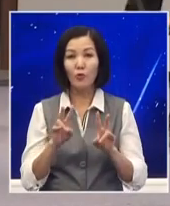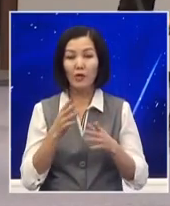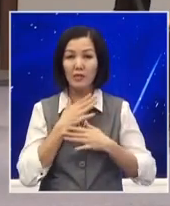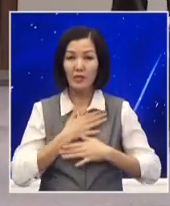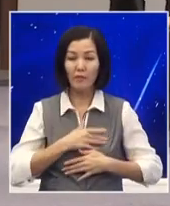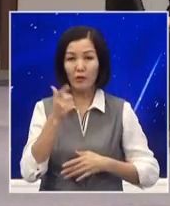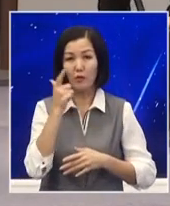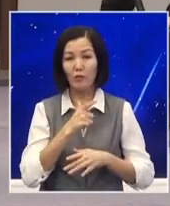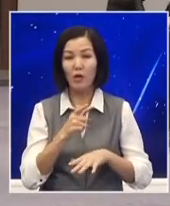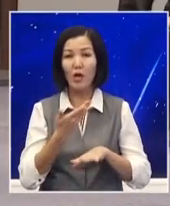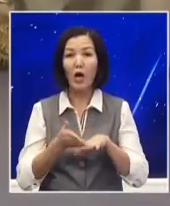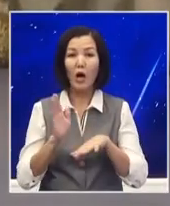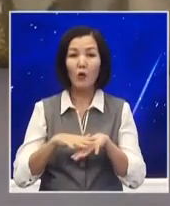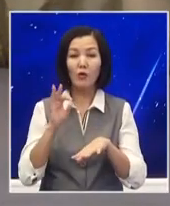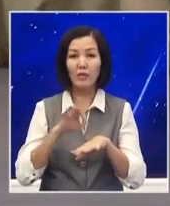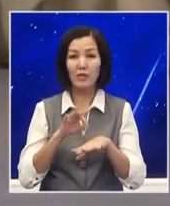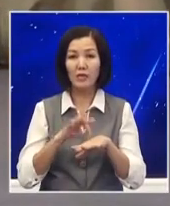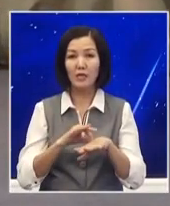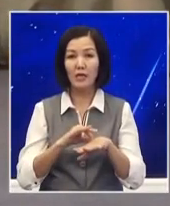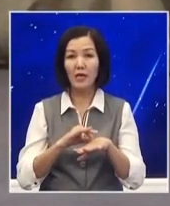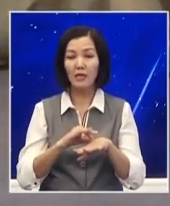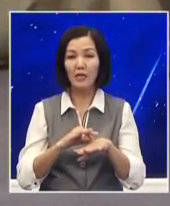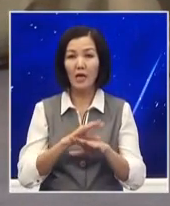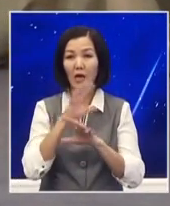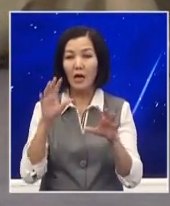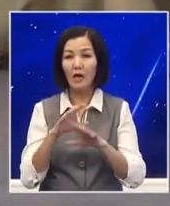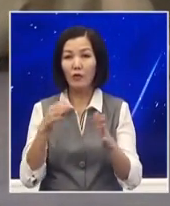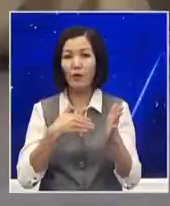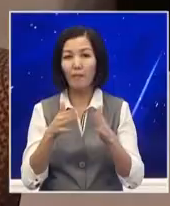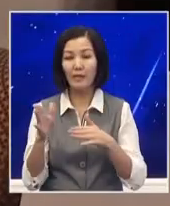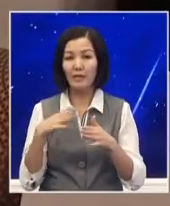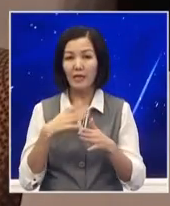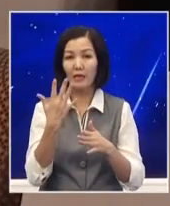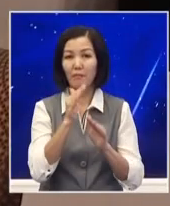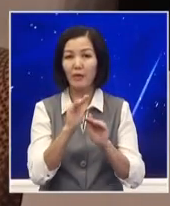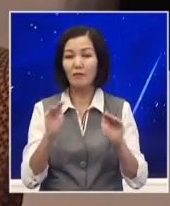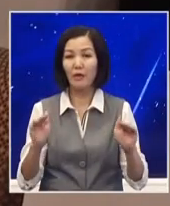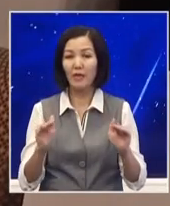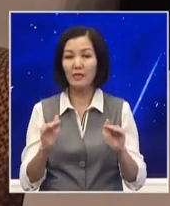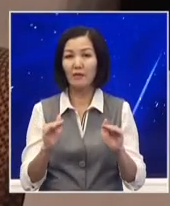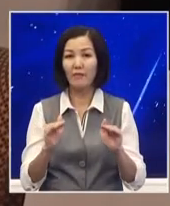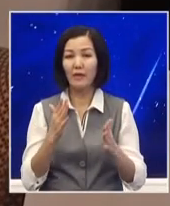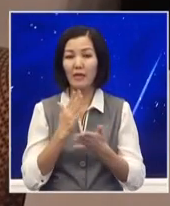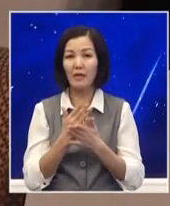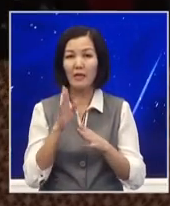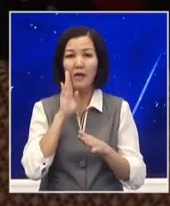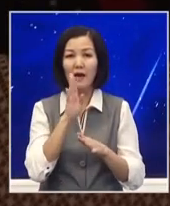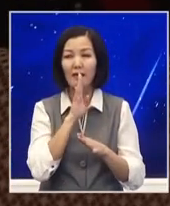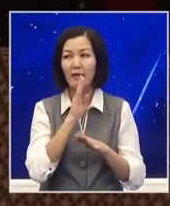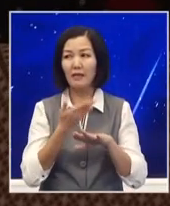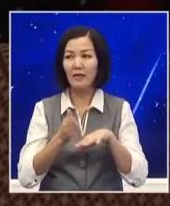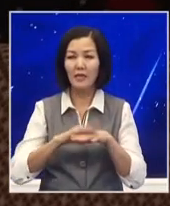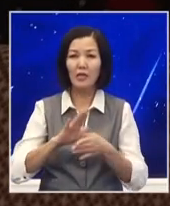шешелерінің ауыр дертте екенін білген балалары бір біріне сілтейді, оны қараудан бас тартады. 5 бала тәрбиелеп өсірген ананың шарасыз күйі суреттеледі.